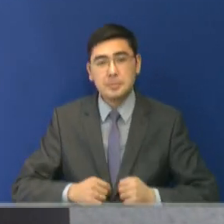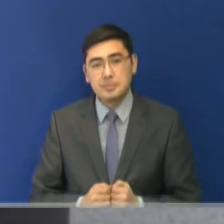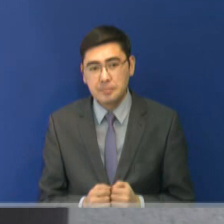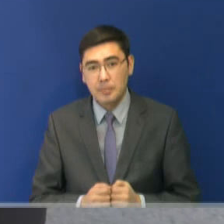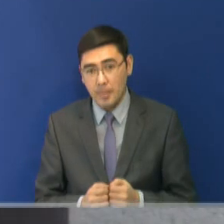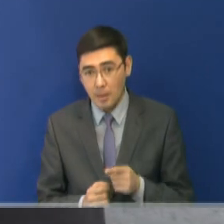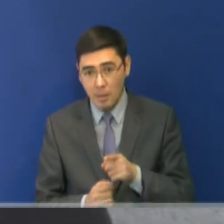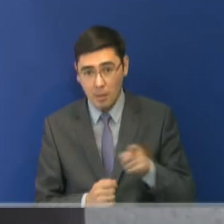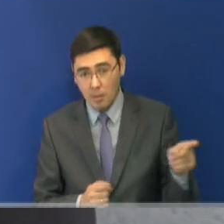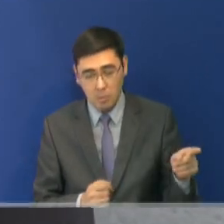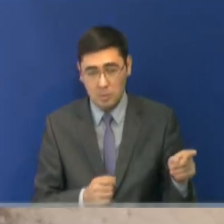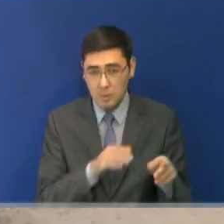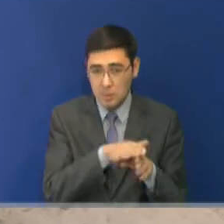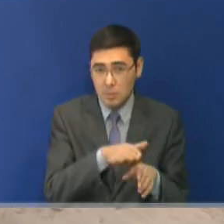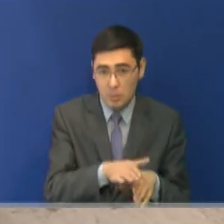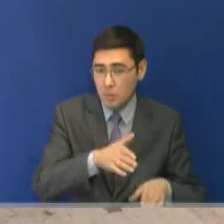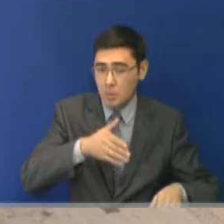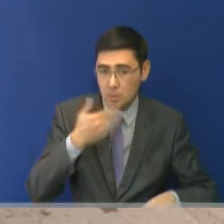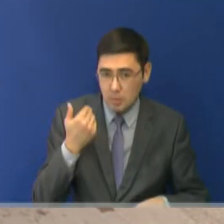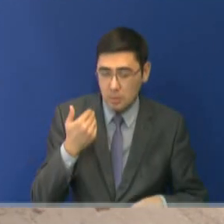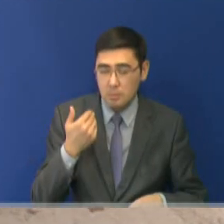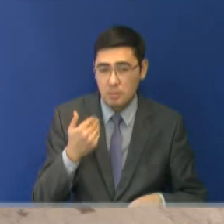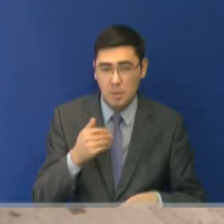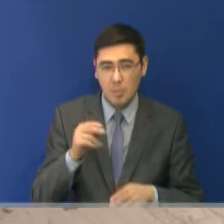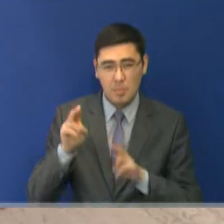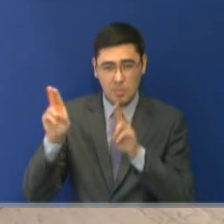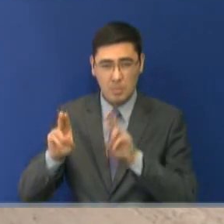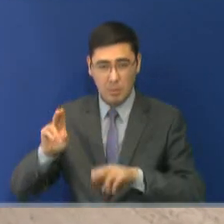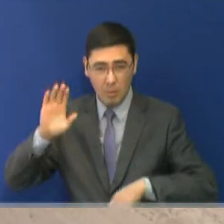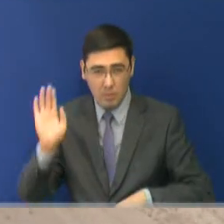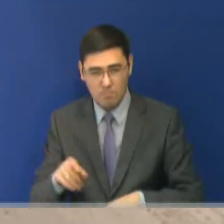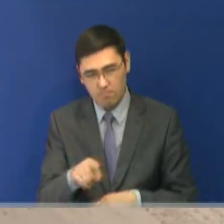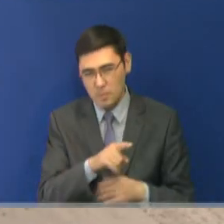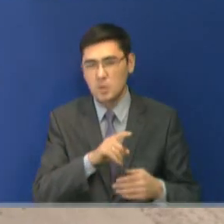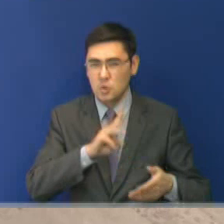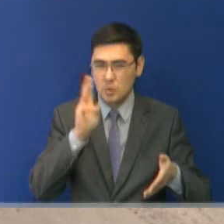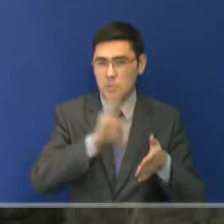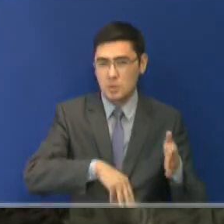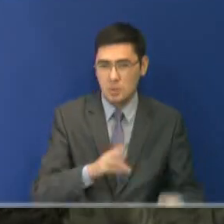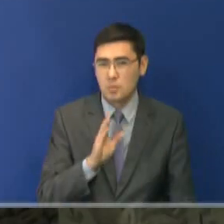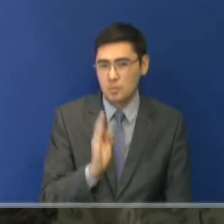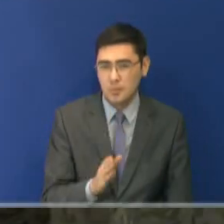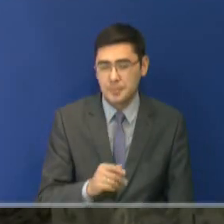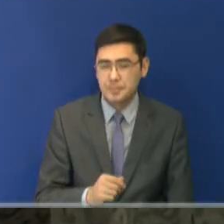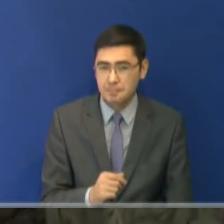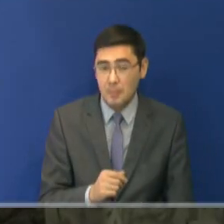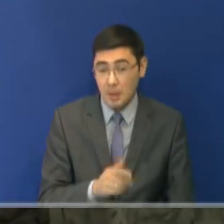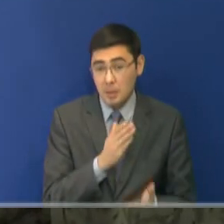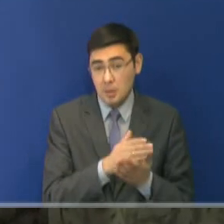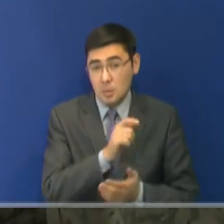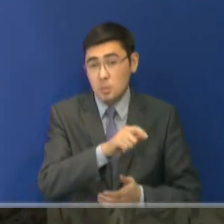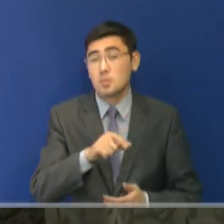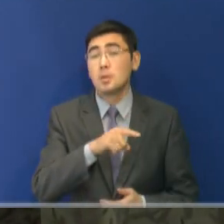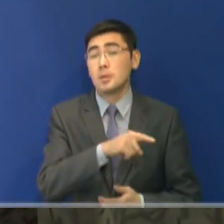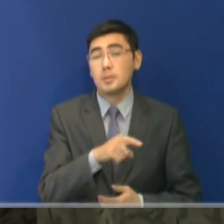правила будут оштрафованы. К сожалению, некоторые горожане надевают маски только при виде сотрудников полиции. В